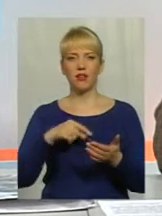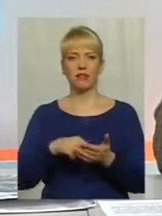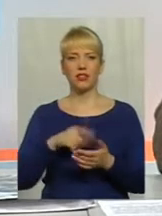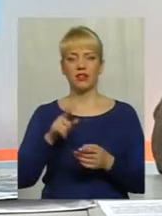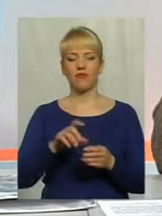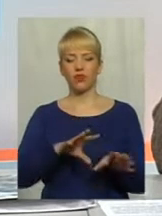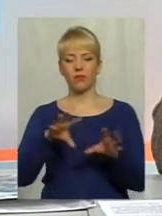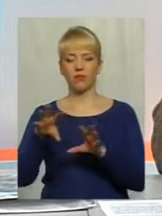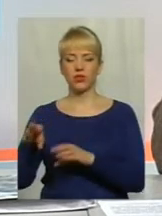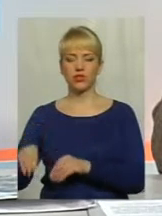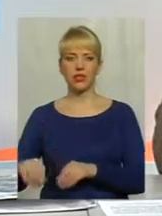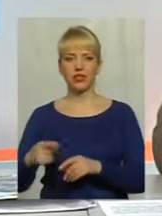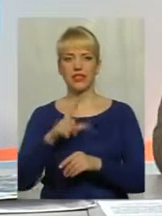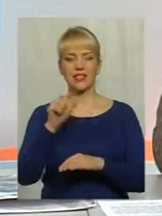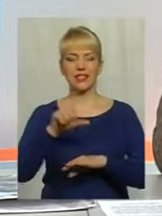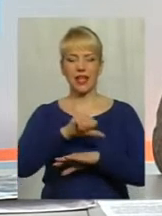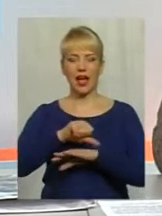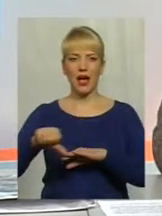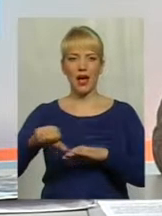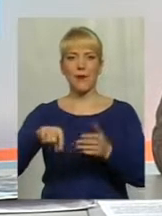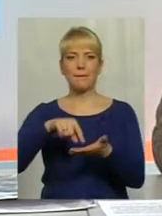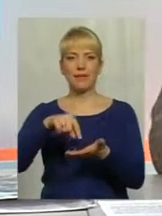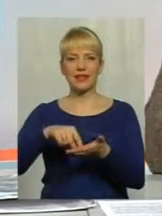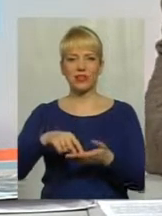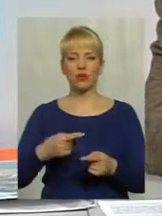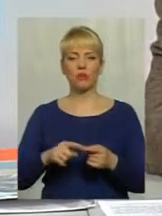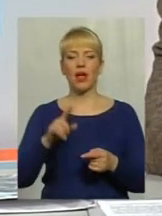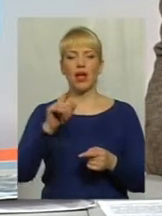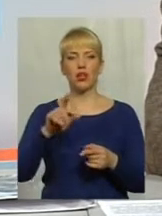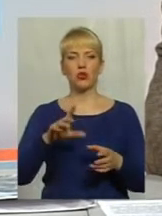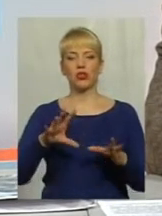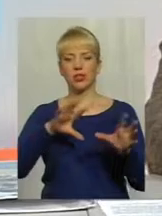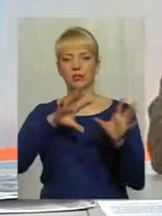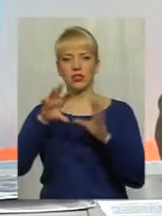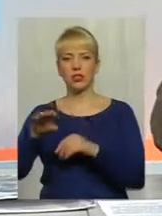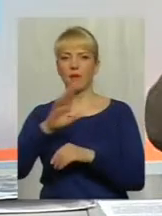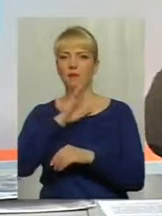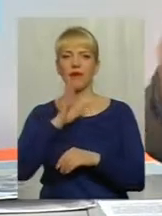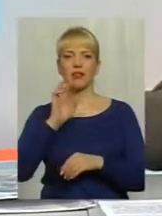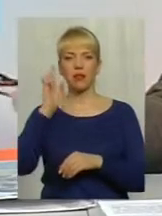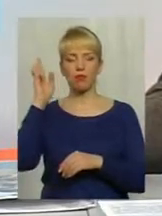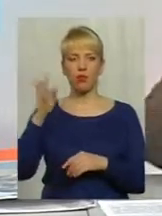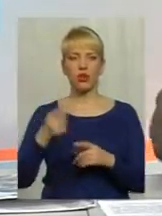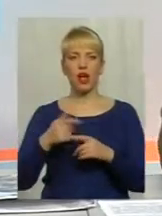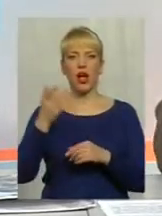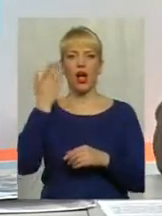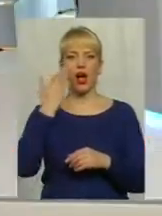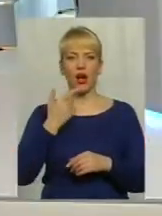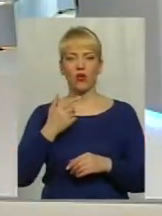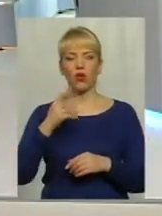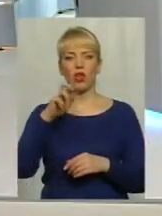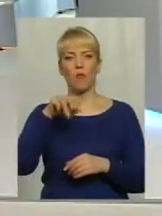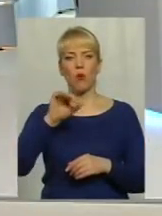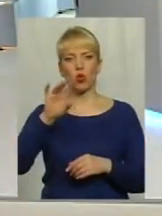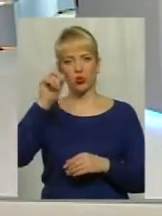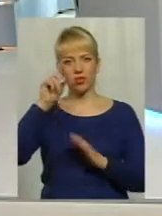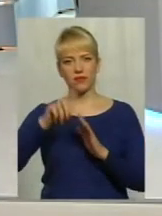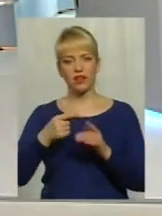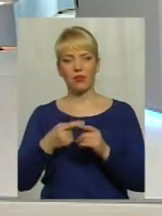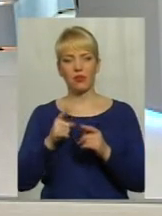явилася Мати Божа. І коли Потоцький це знав, а він теж був кальвіністом, він тоді відчинив ворота для них, і вони вже